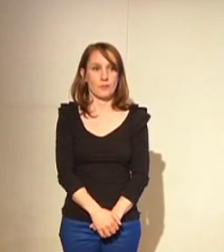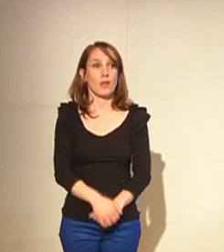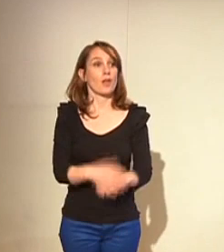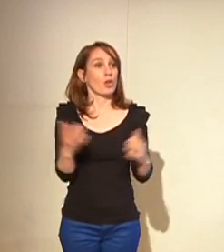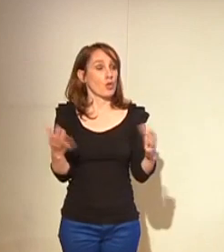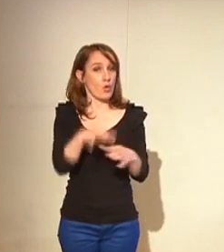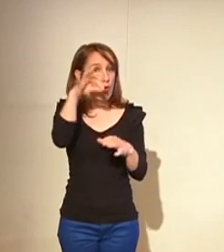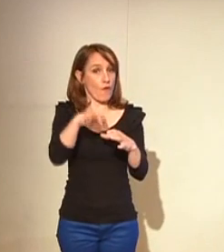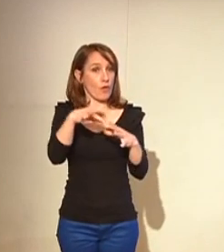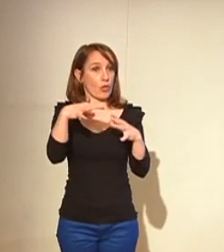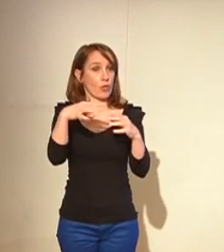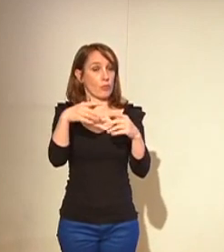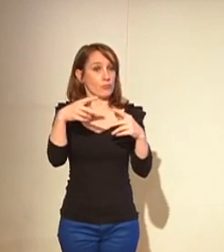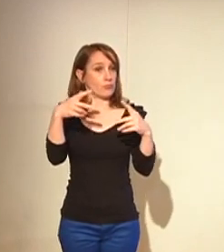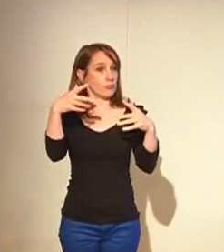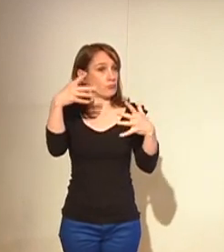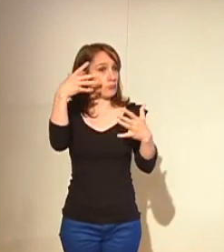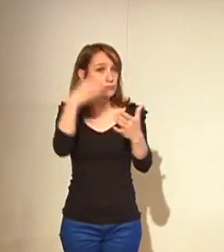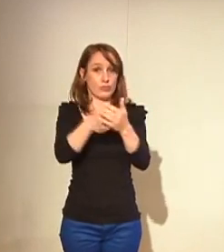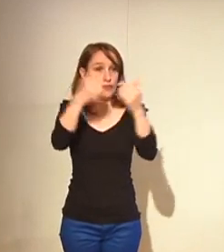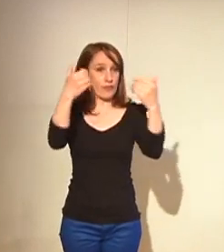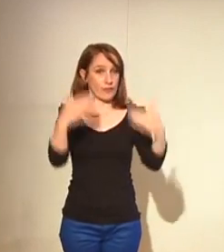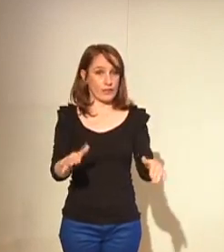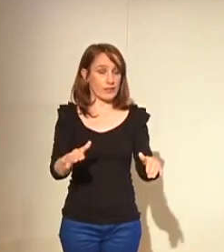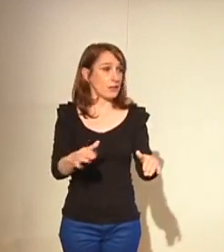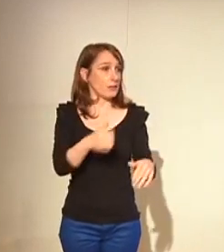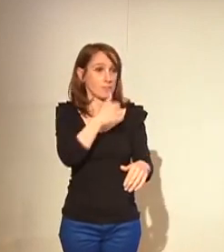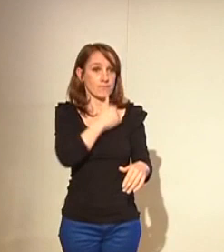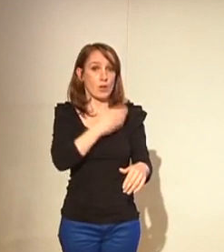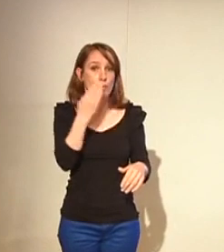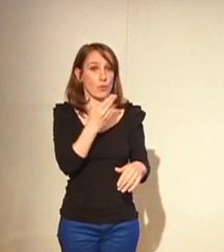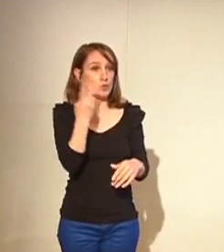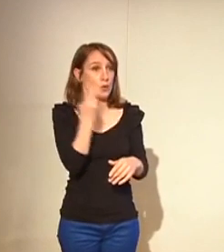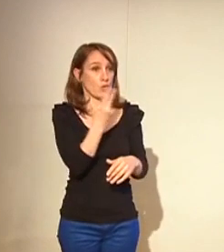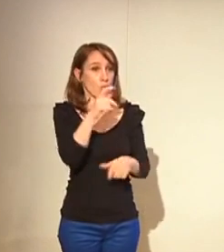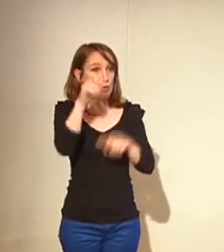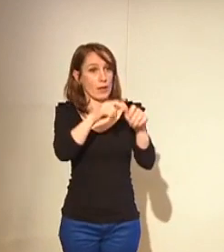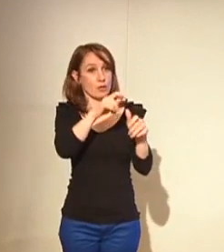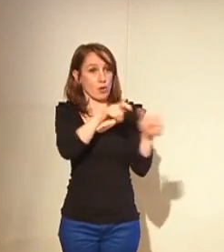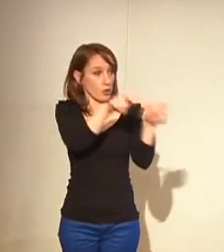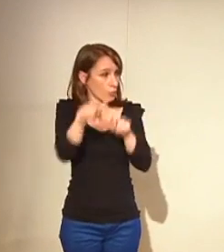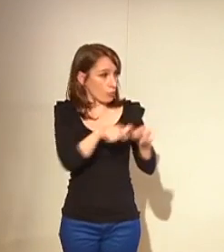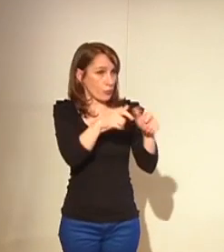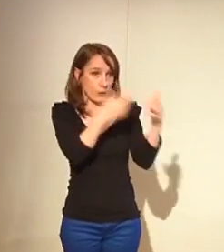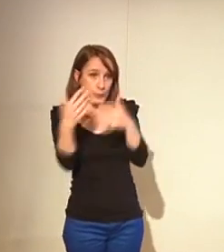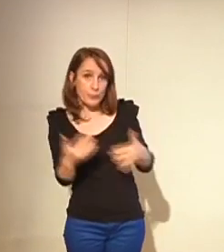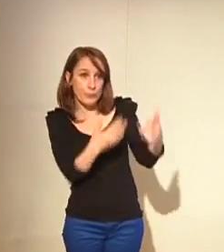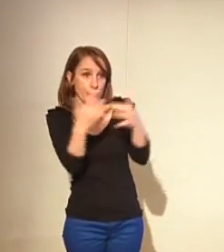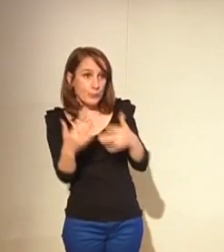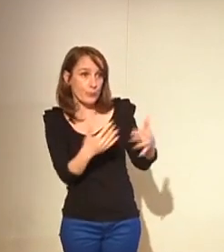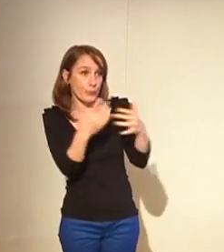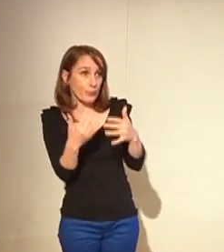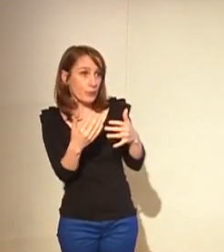clos et nous avons besoin de ascur pendant que les est-ce que on peut suspendre pendant que le dépouillement